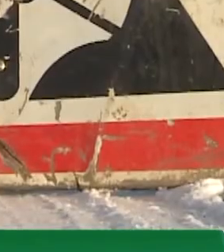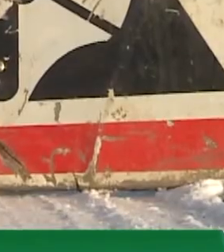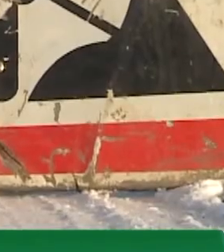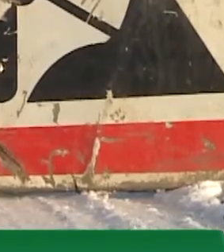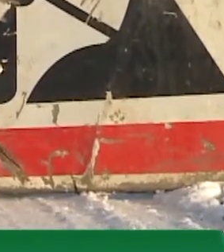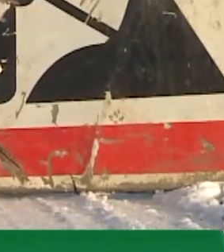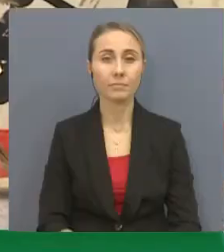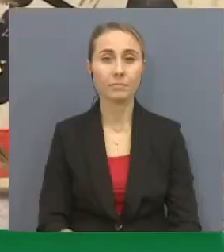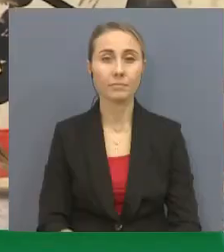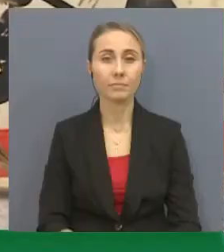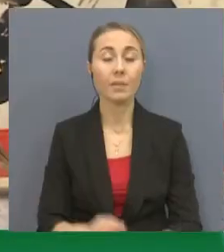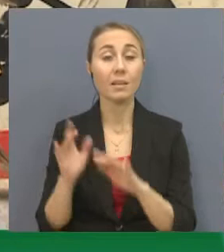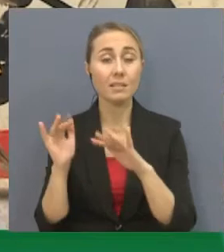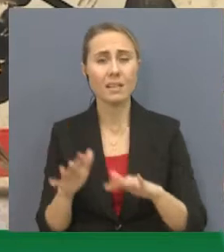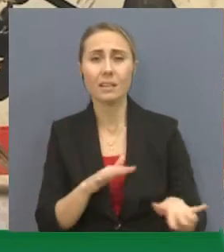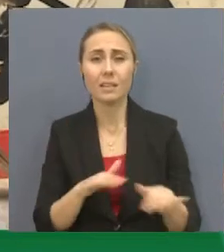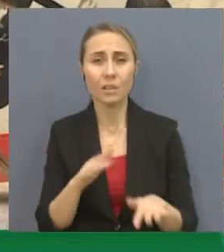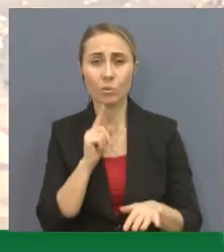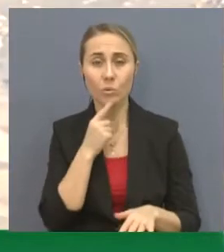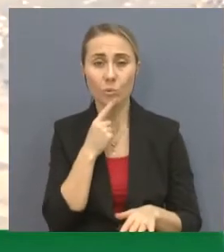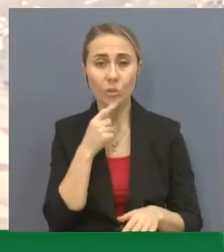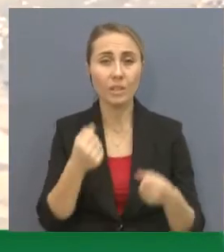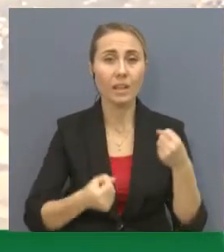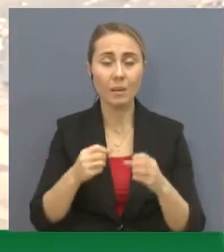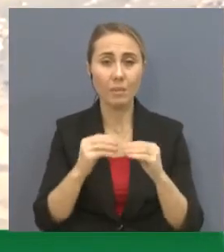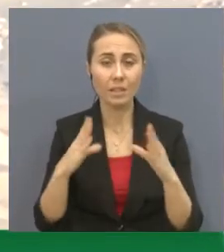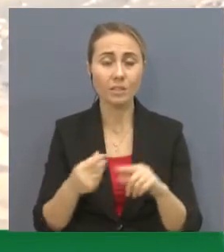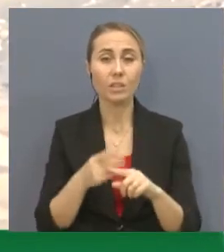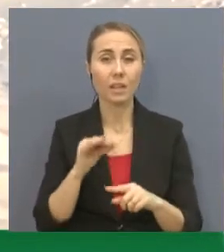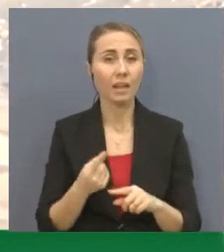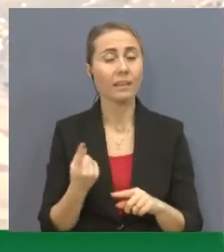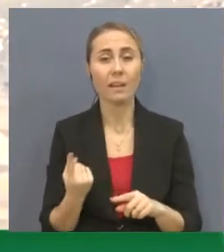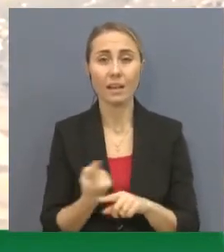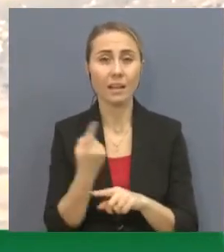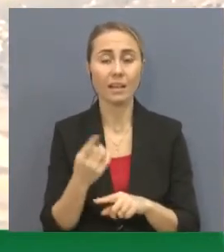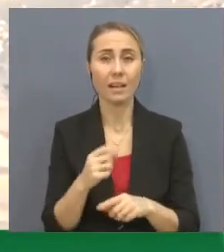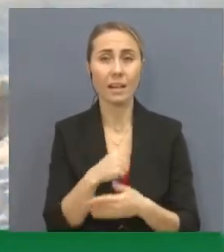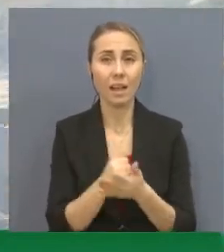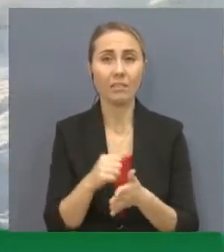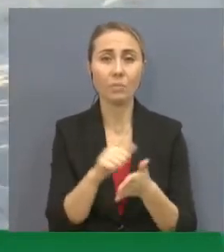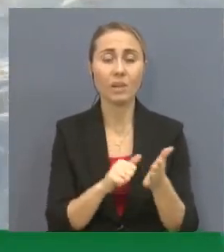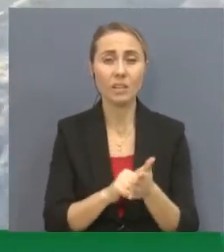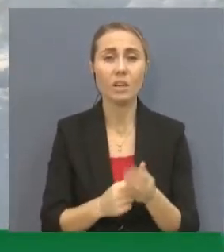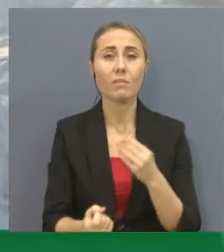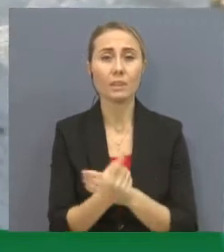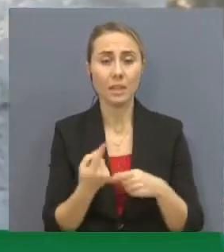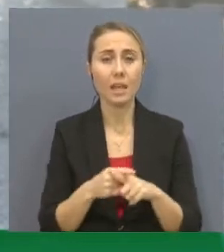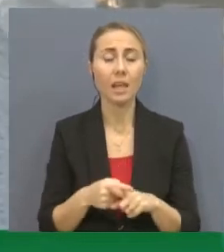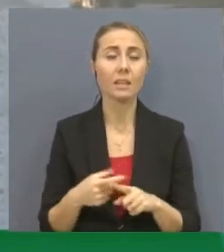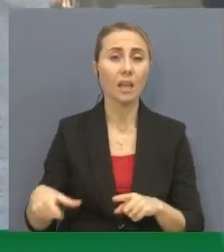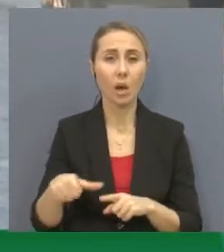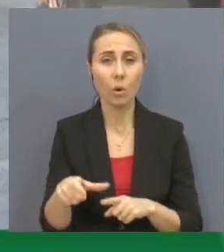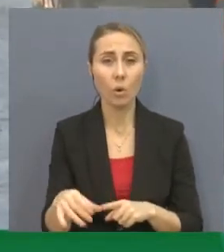снег и наледь затрудняя движение автотранспорта и это одна из главных причин возникновения дорожно-транспортных происшествий